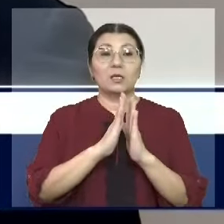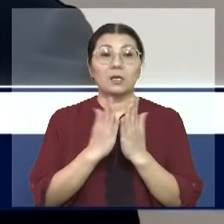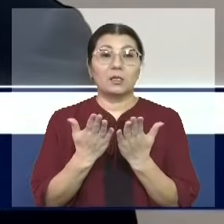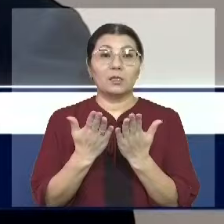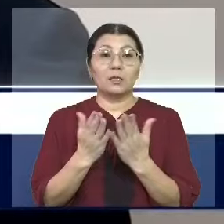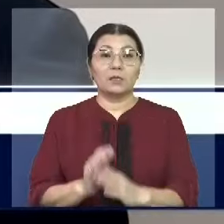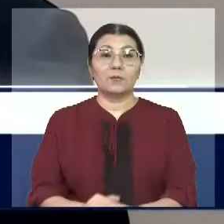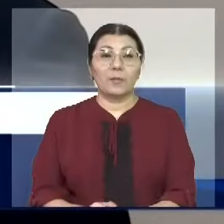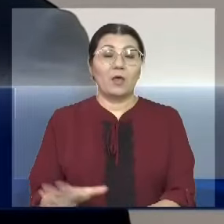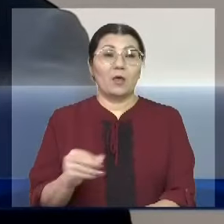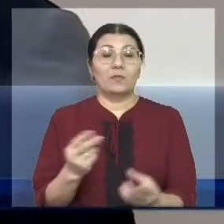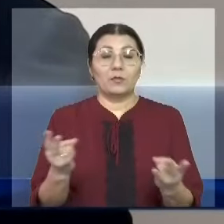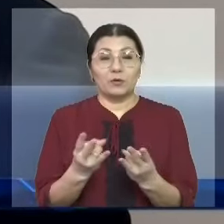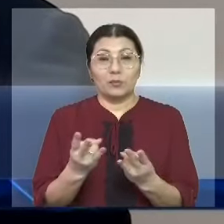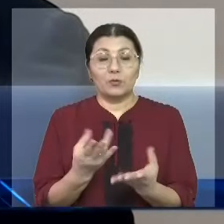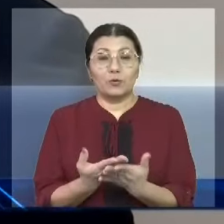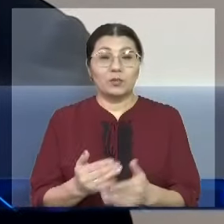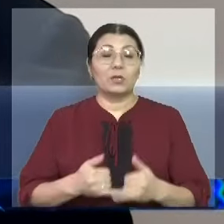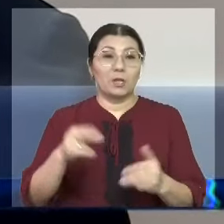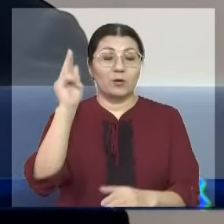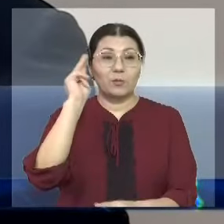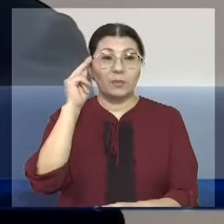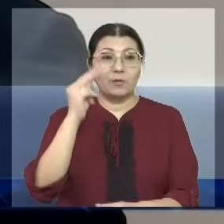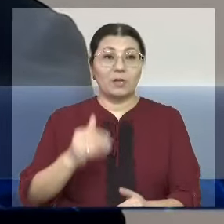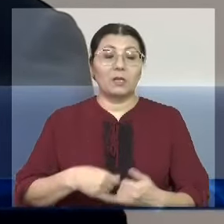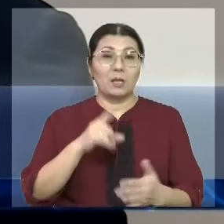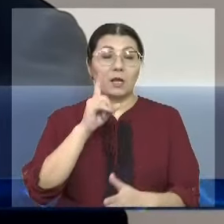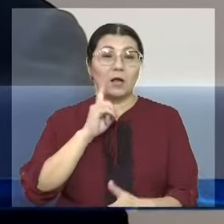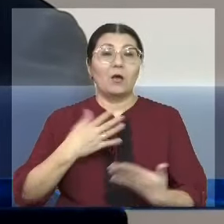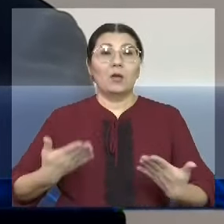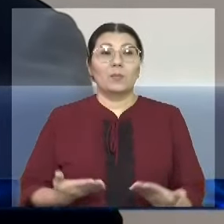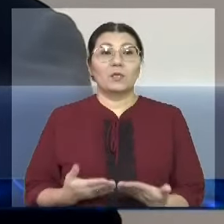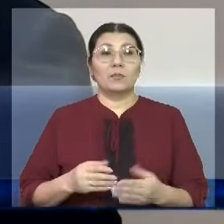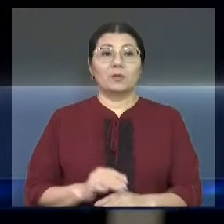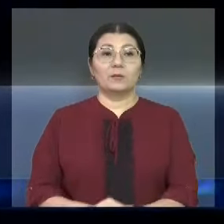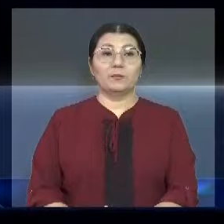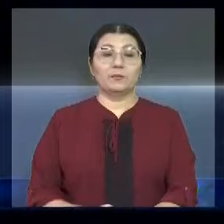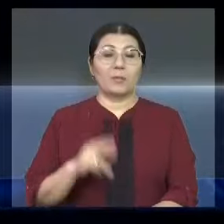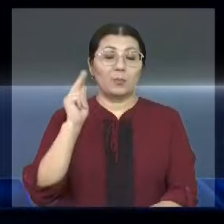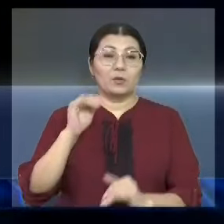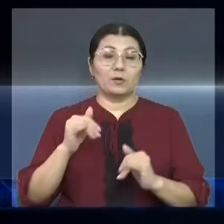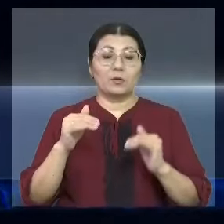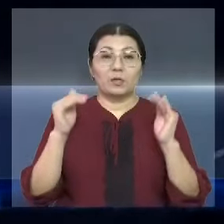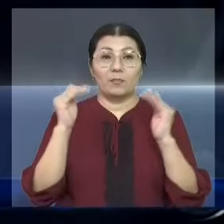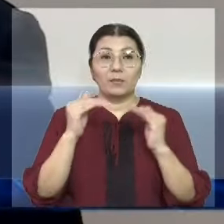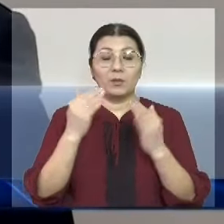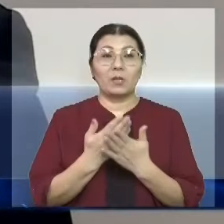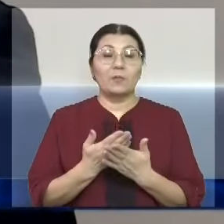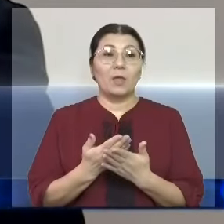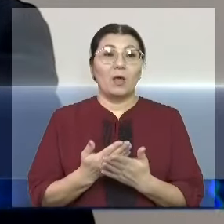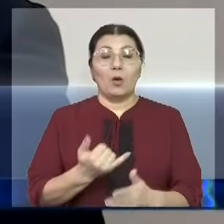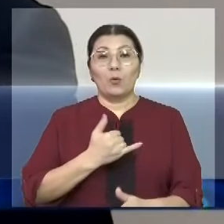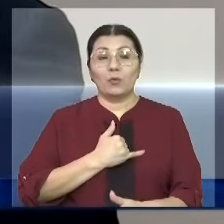книг всё что нужно для студентов для учёбы для комфортного проживание и обучение в Университете в первую очередь мы смотрим на категории это у